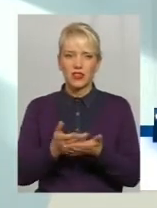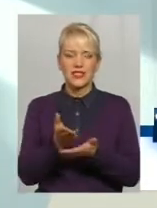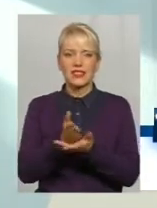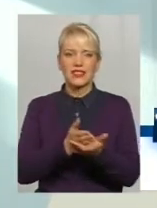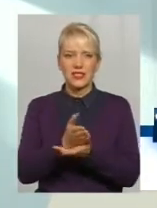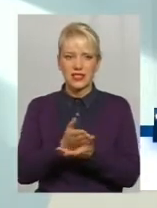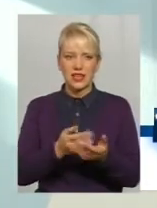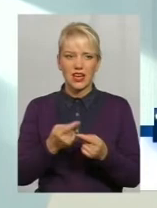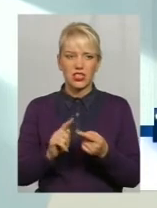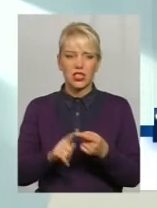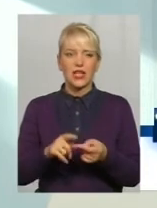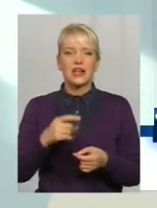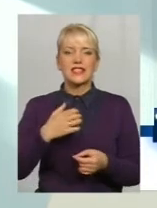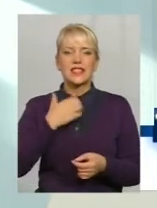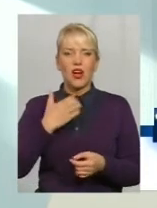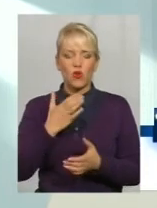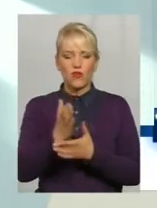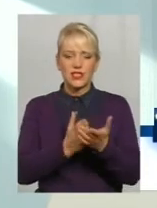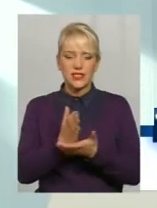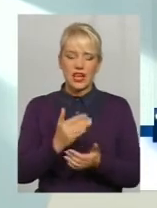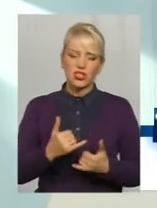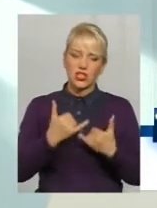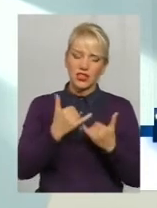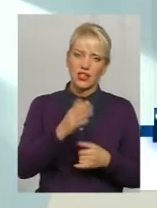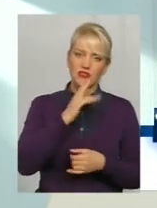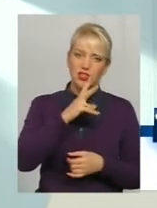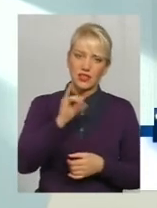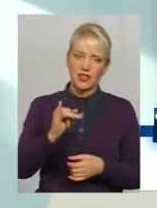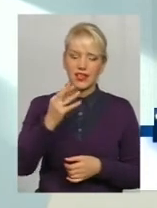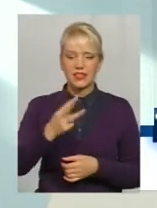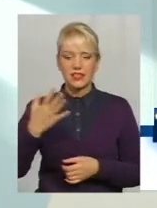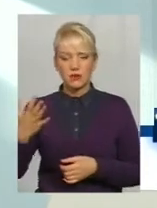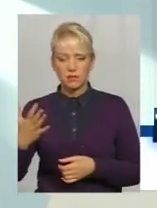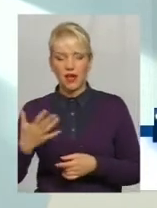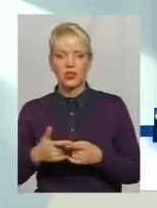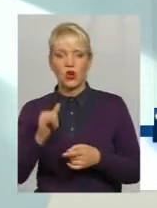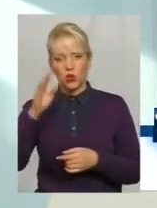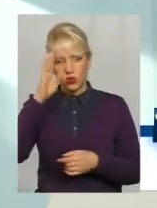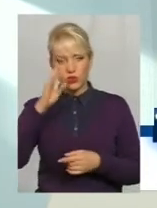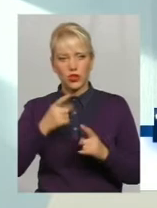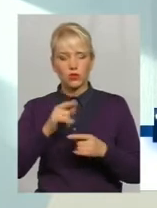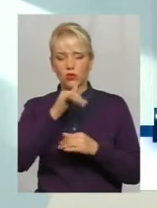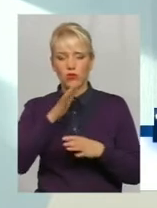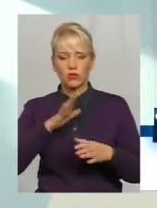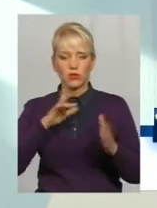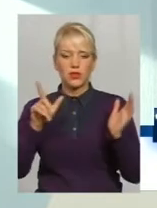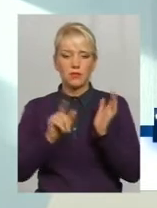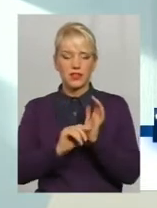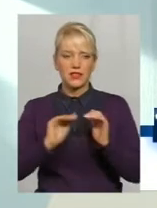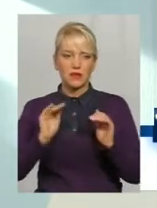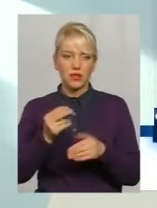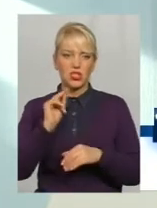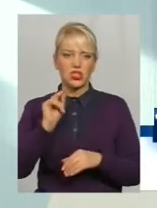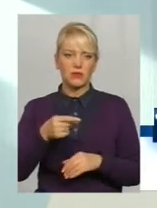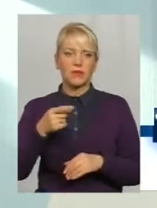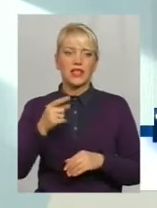стажу 30 років для жінки, 35 для чоловіка. У того не може бути пенсія менша, ніж